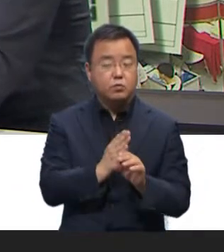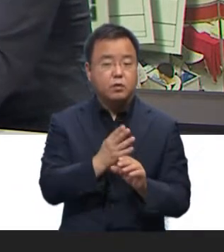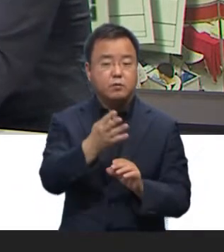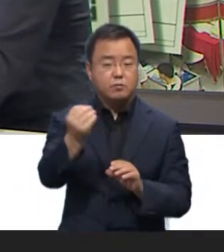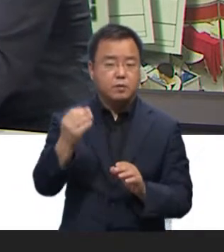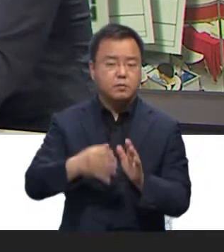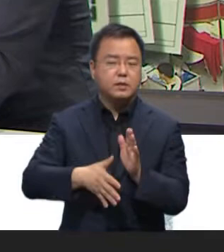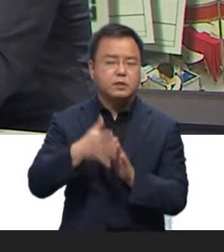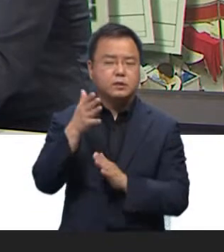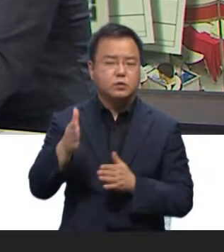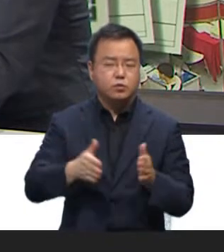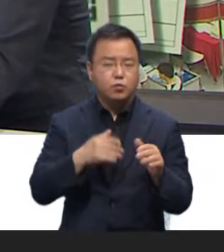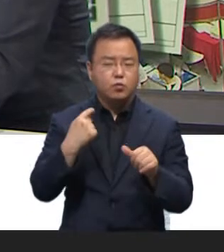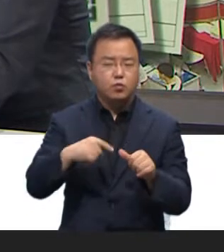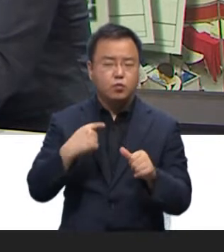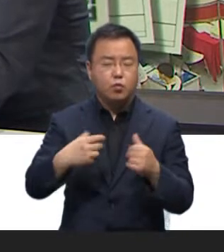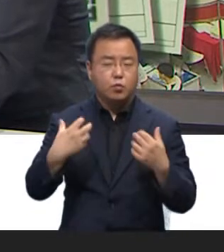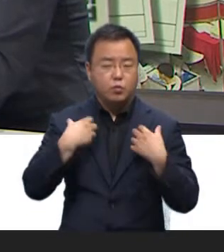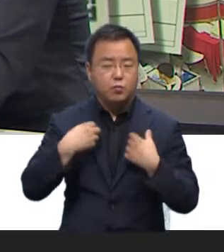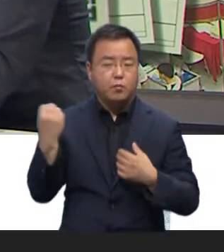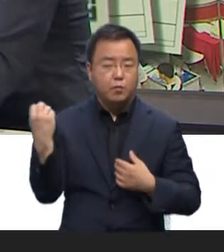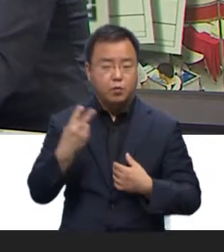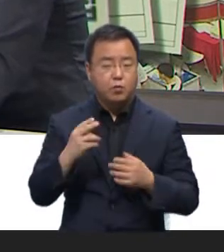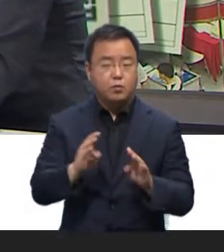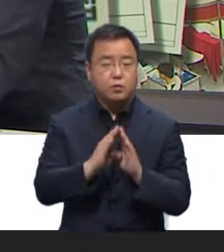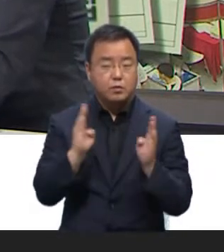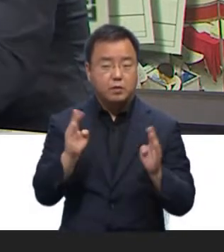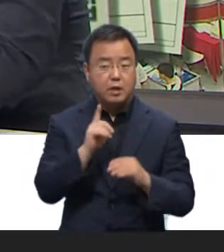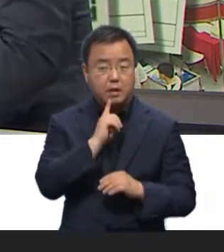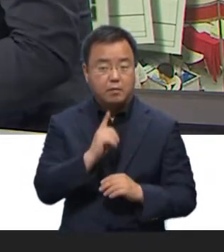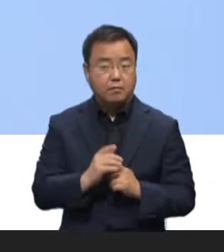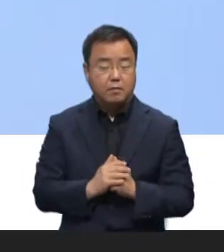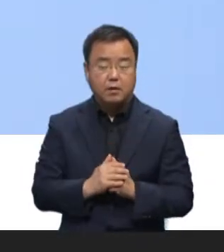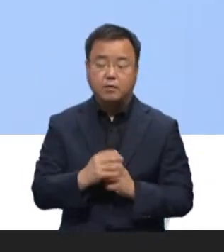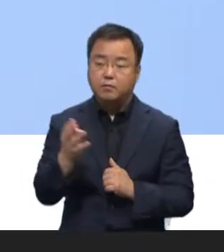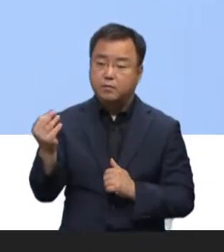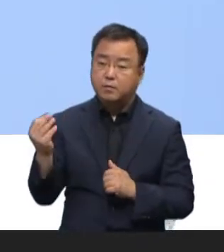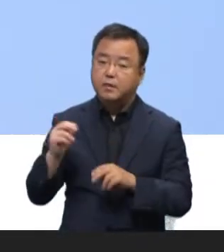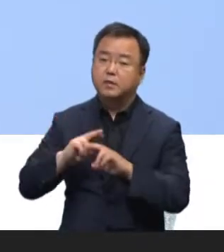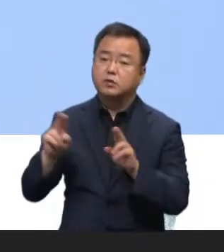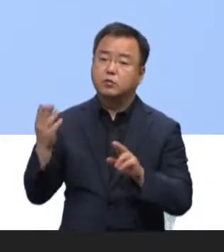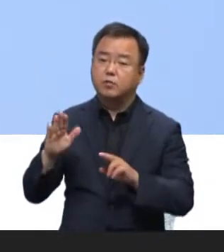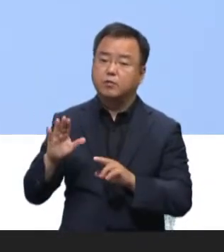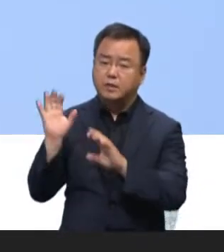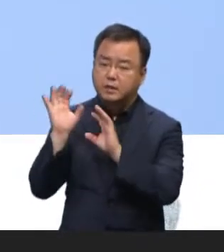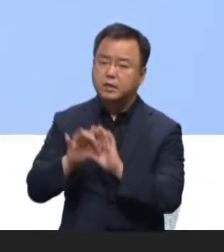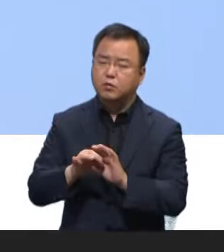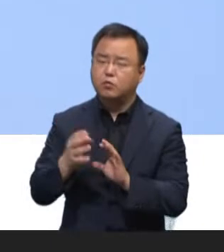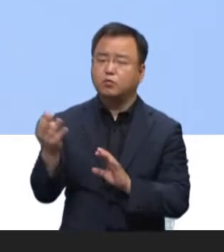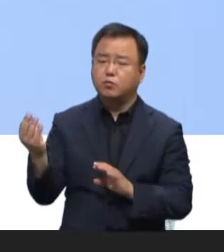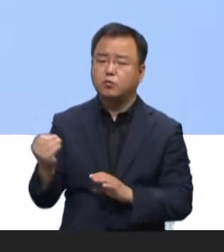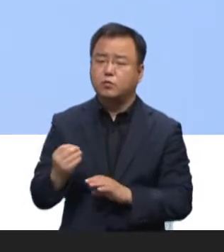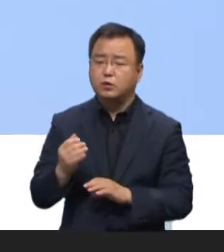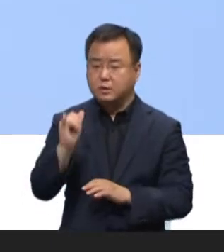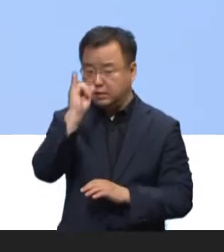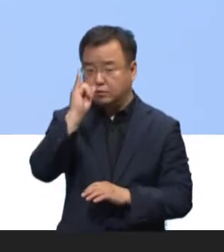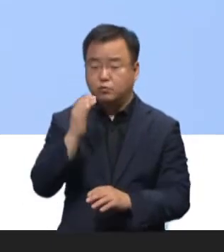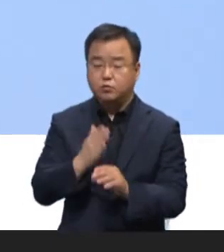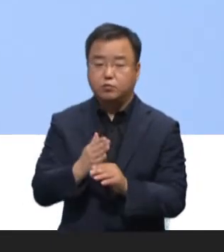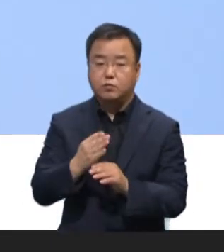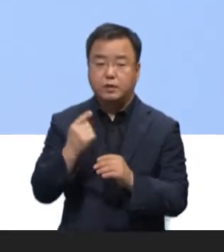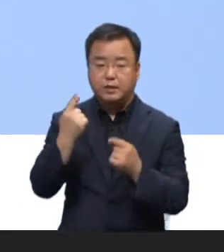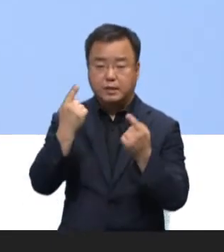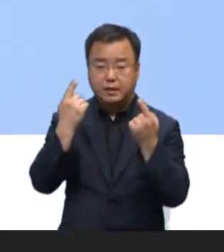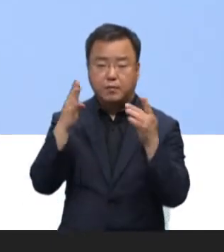도교육청 들은 데 대 입항 남해를 또 열기로 했어요 4 일부는 취소 했지만 일부는 계속 하기로 한 건네어 내 어 대교 앱이 수시 박람회